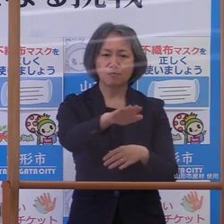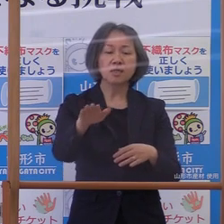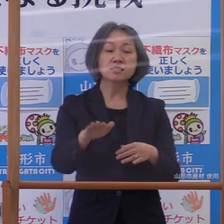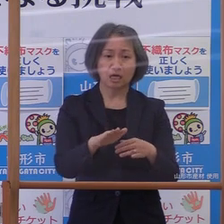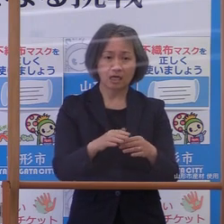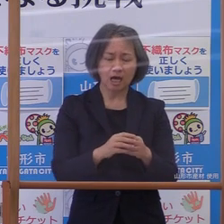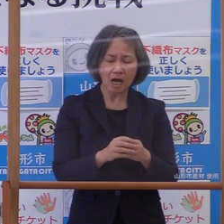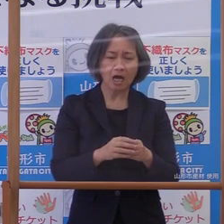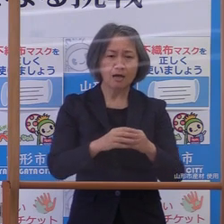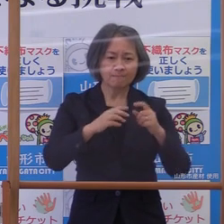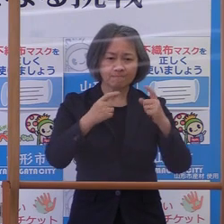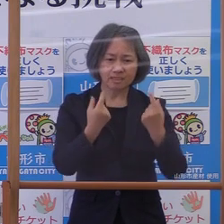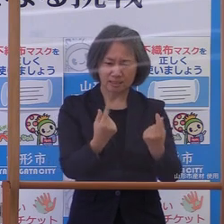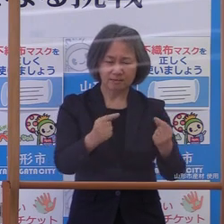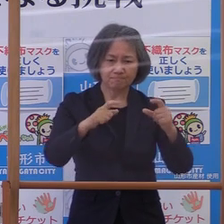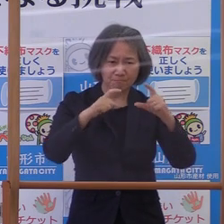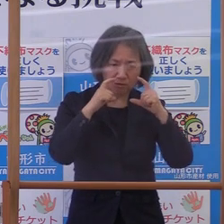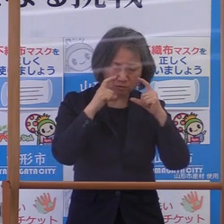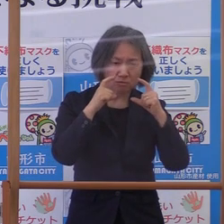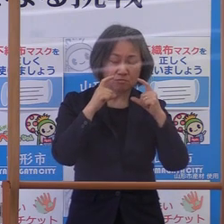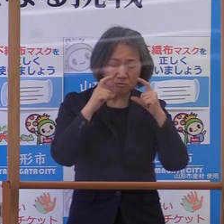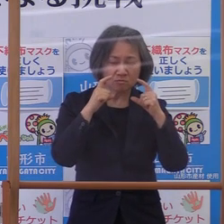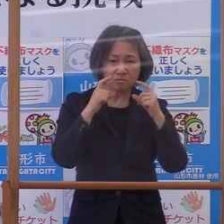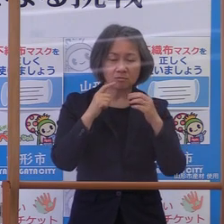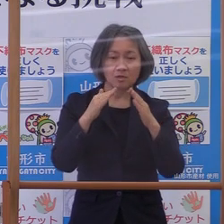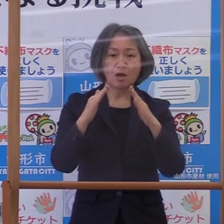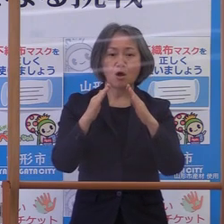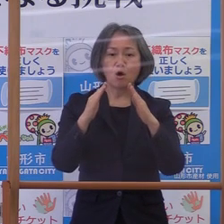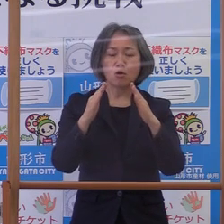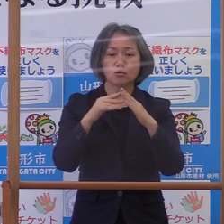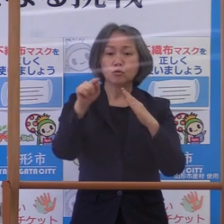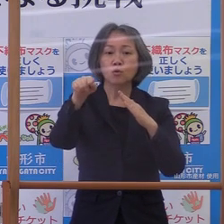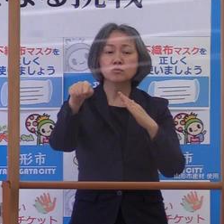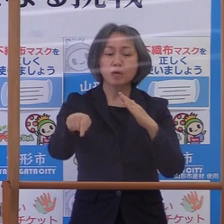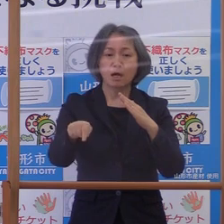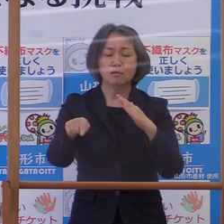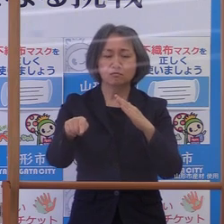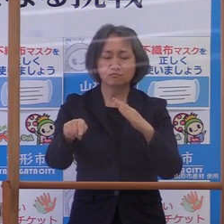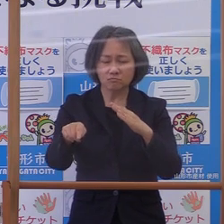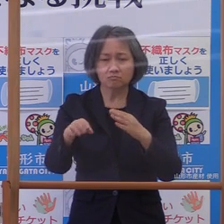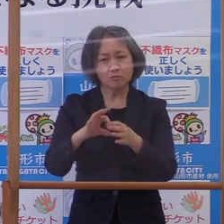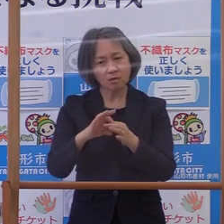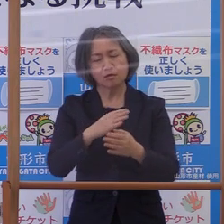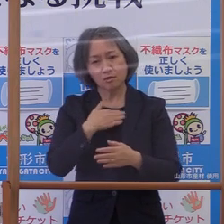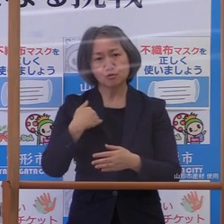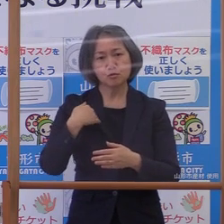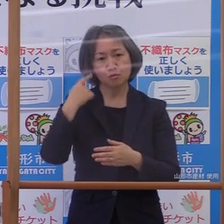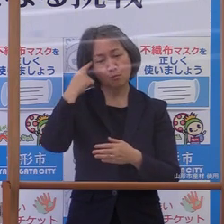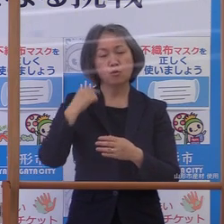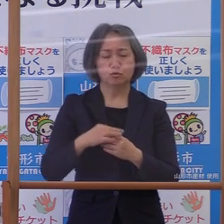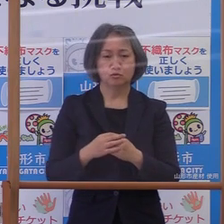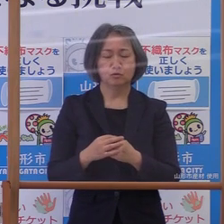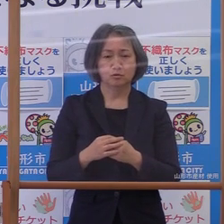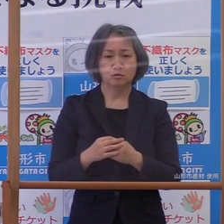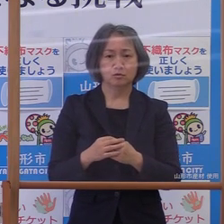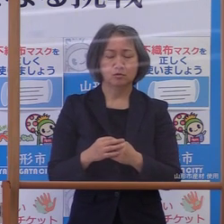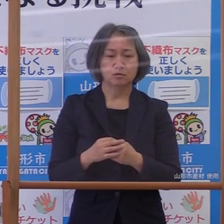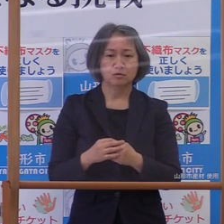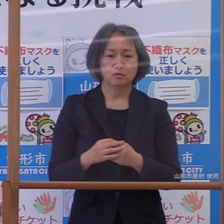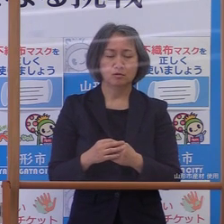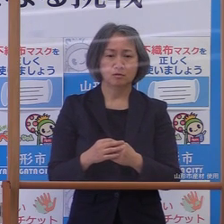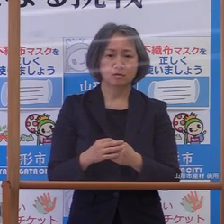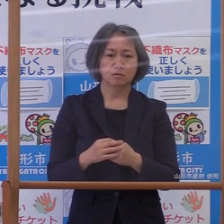クを着用していけばですね、屋外ということもございますし、それほど大き